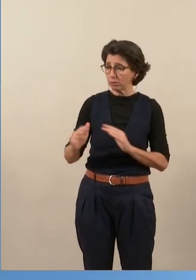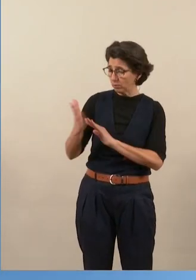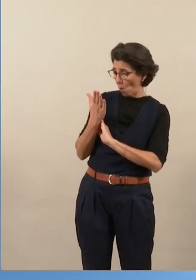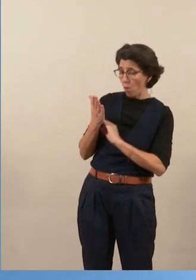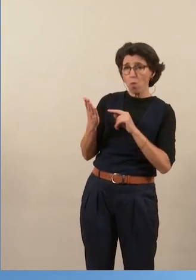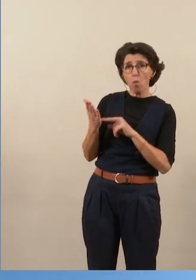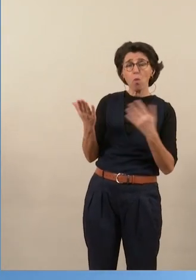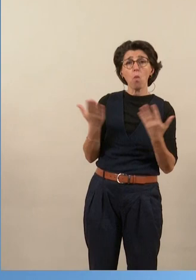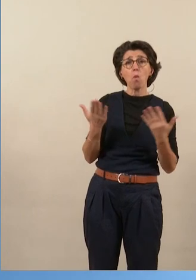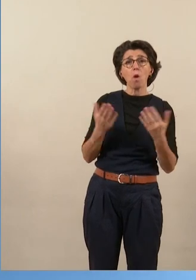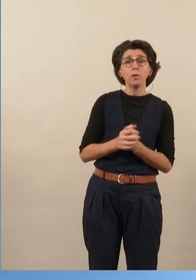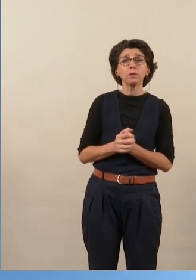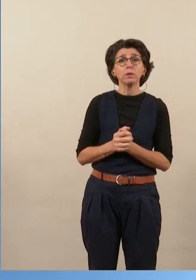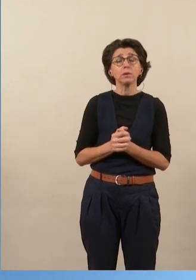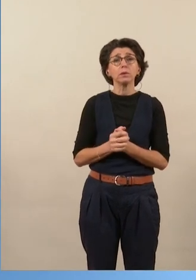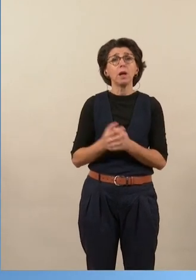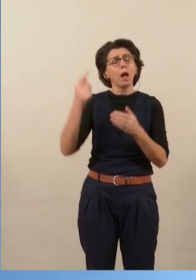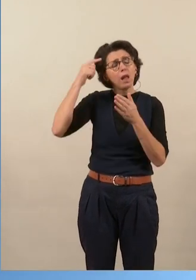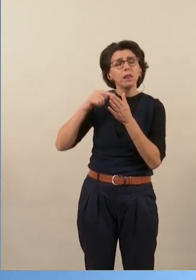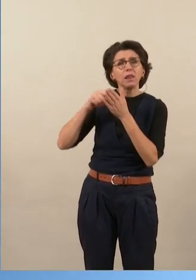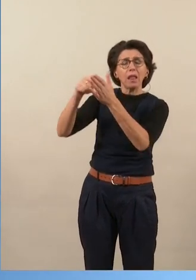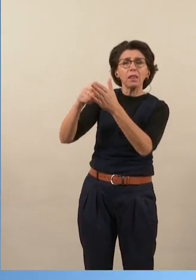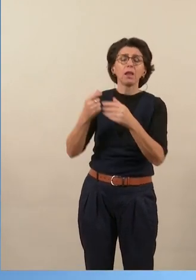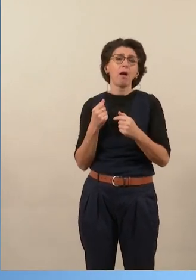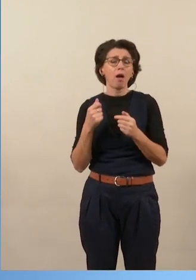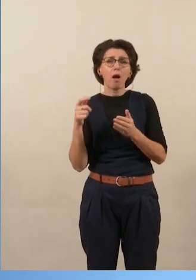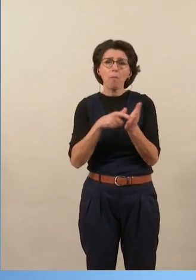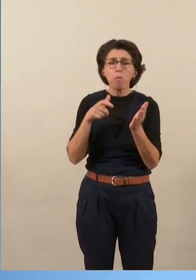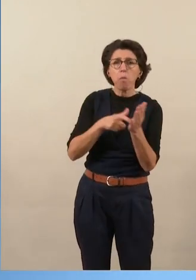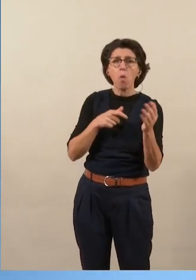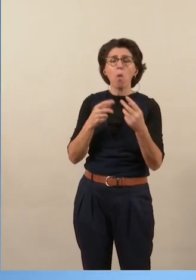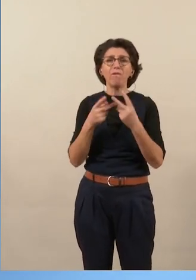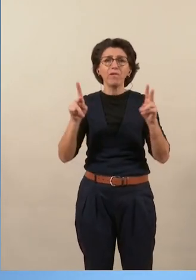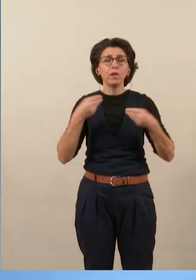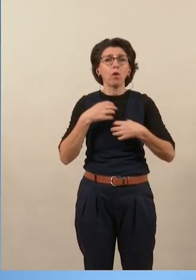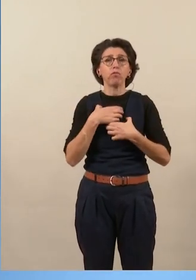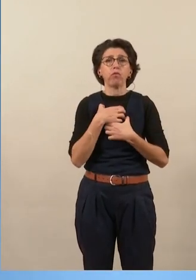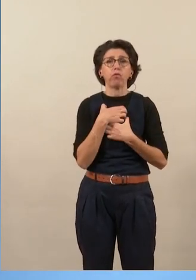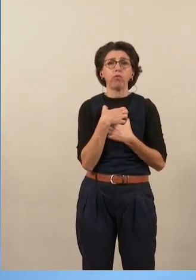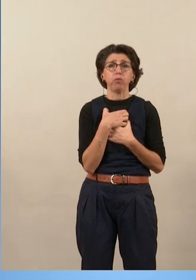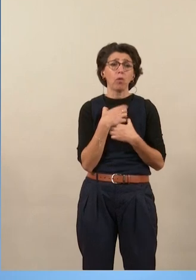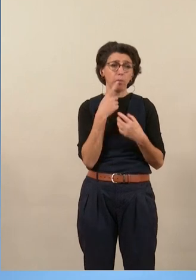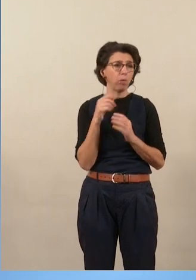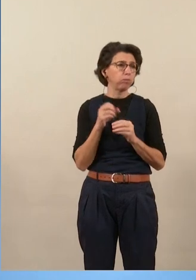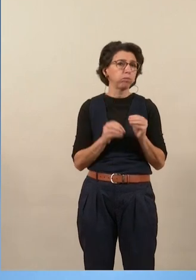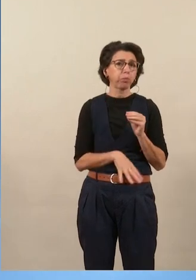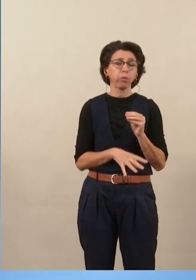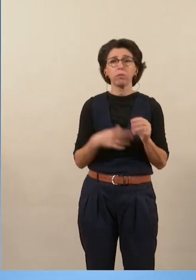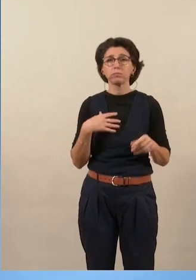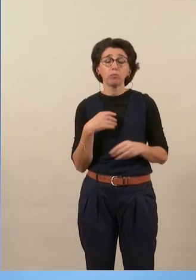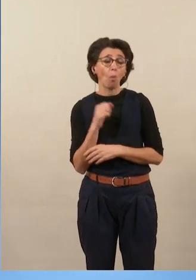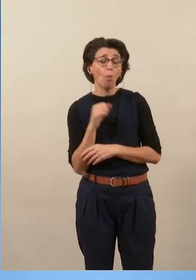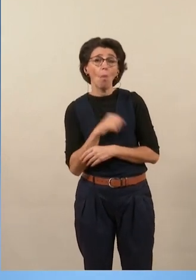l'explosion de la dette et de l'impôt qui asphixie la ville et pressur les Grenoblois vous continuez comme avant